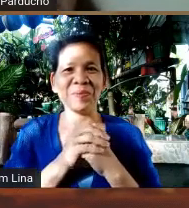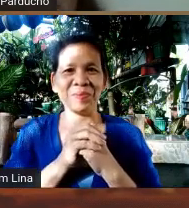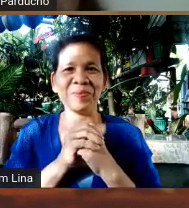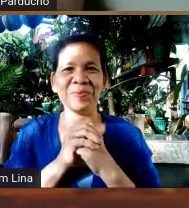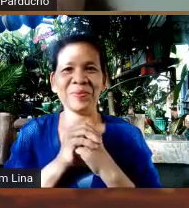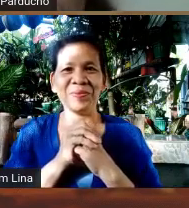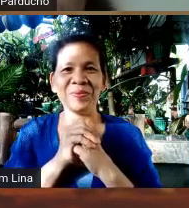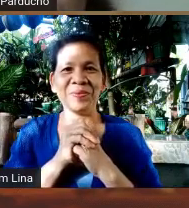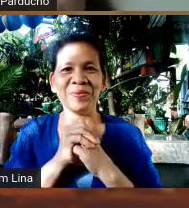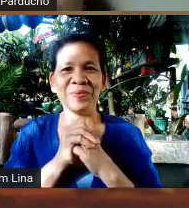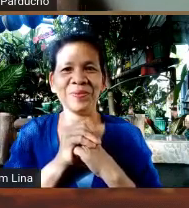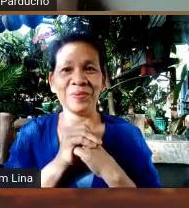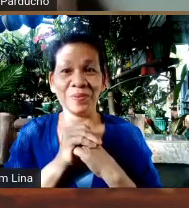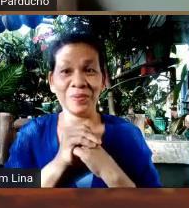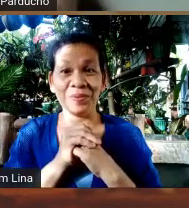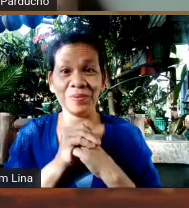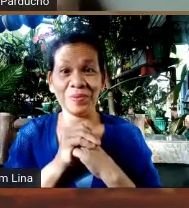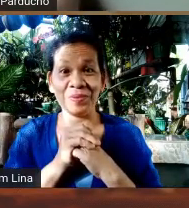Thank you.